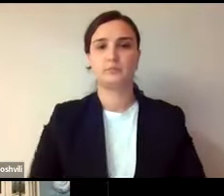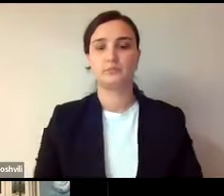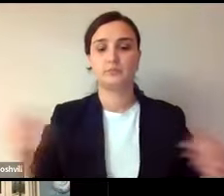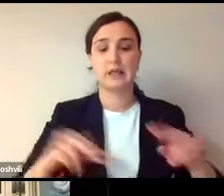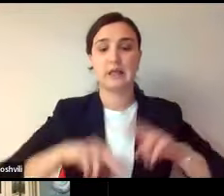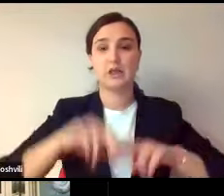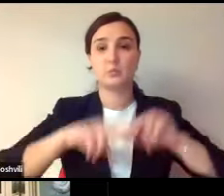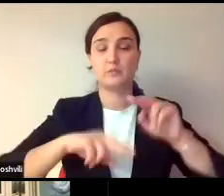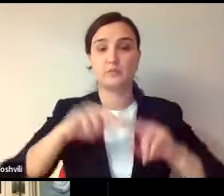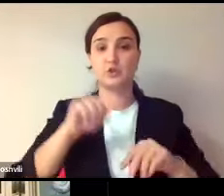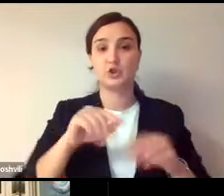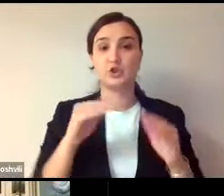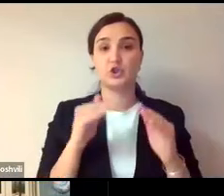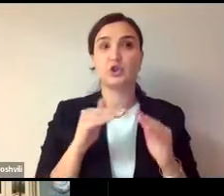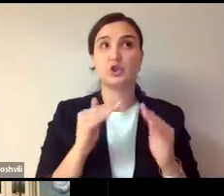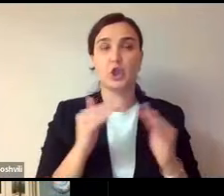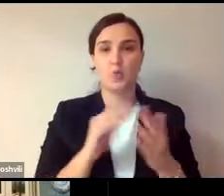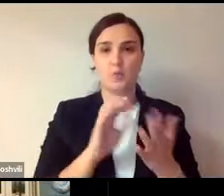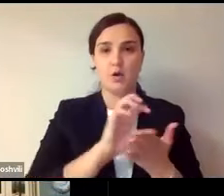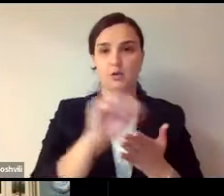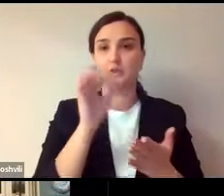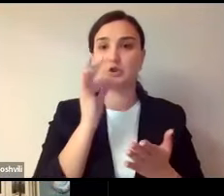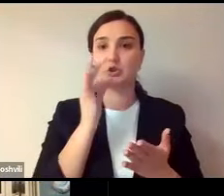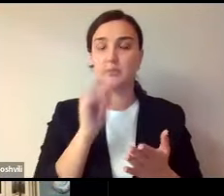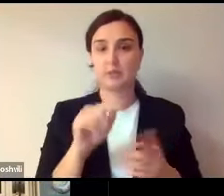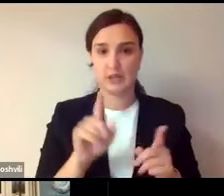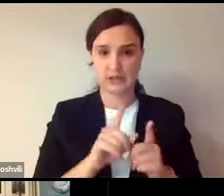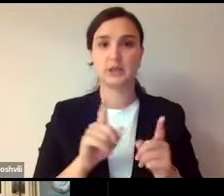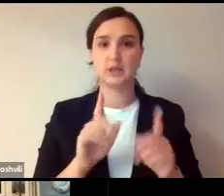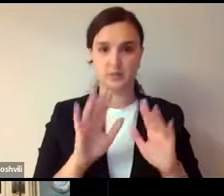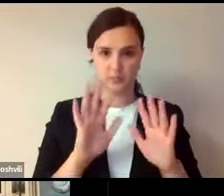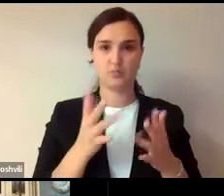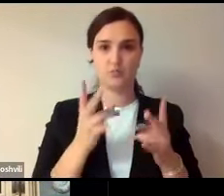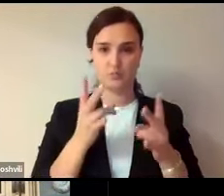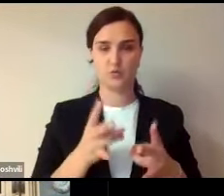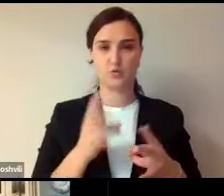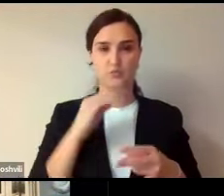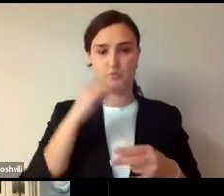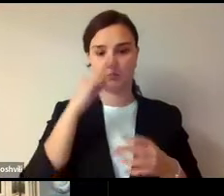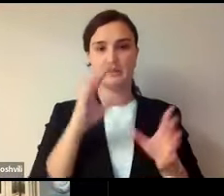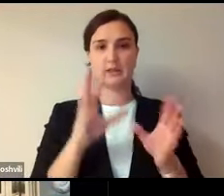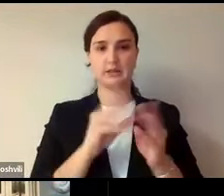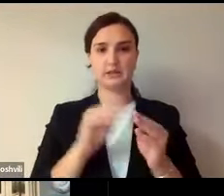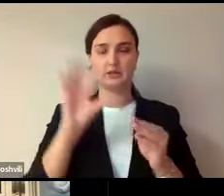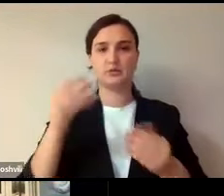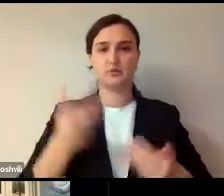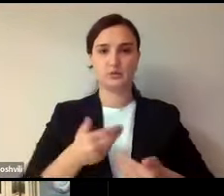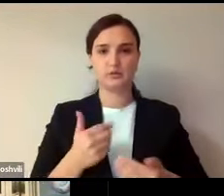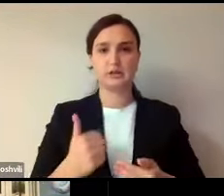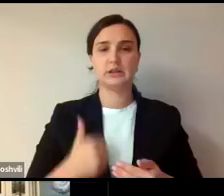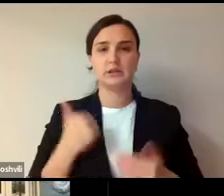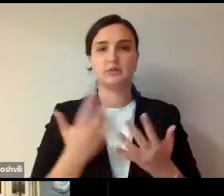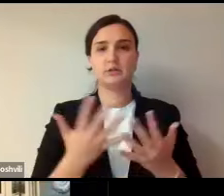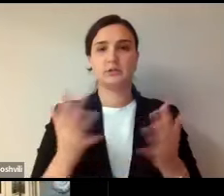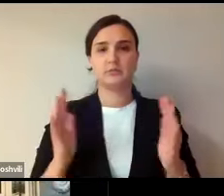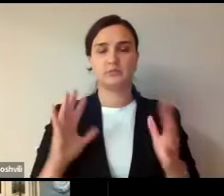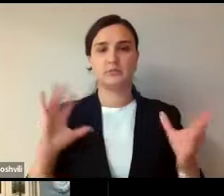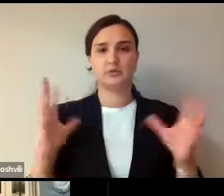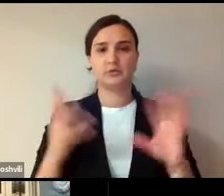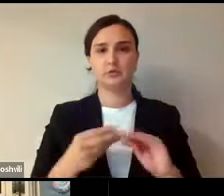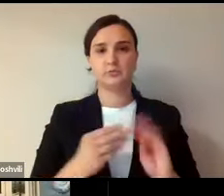დემონტაჟი. ასეც მოხდა და ამ წუთას ეს ბავშვი მშობლებთან ერთად ცხოვრობს ღირსეულ გარემოში. მოდი ახლა